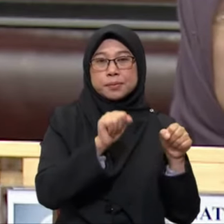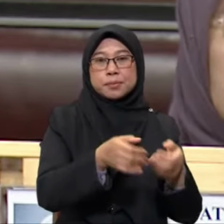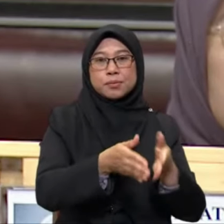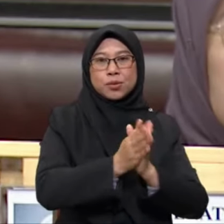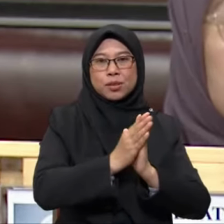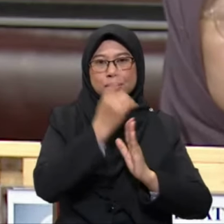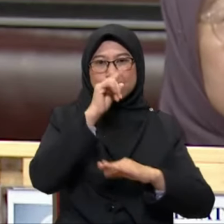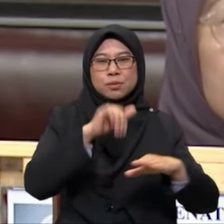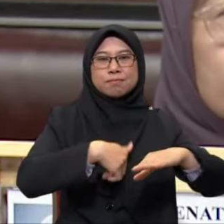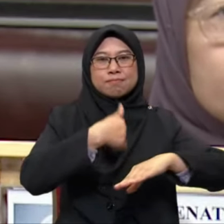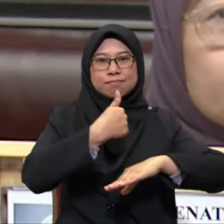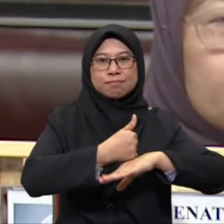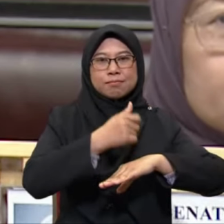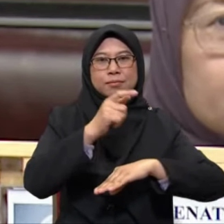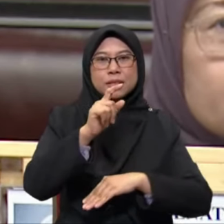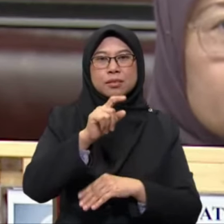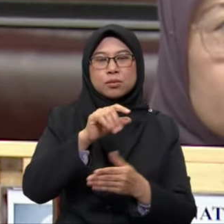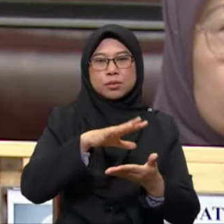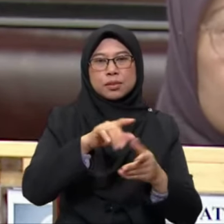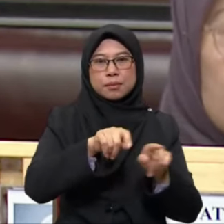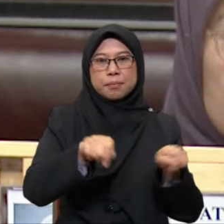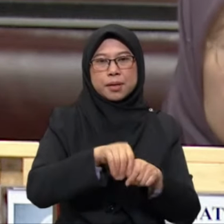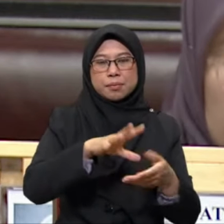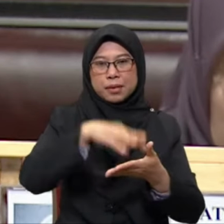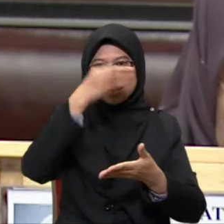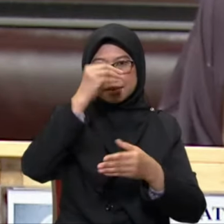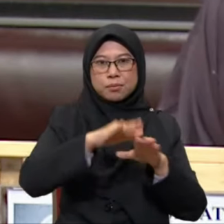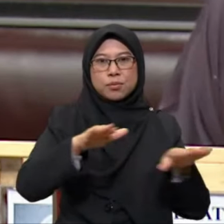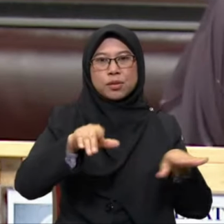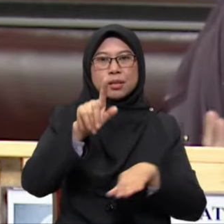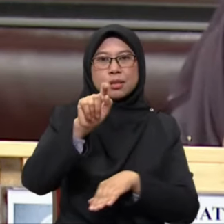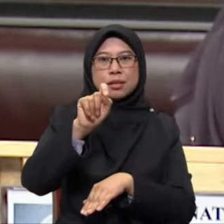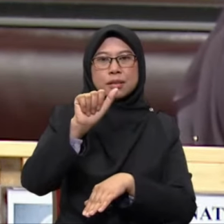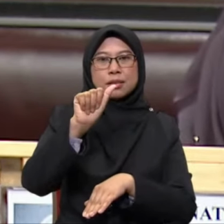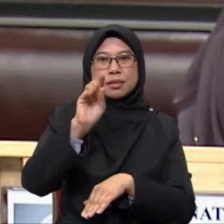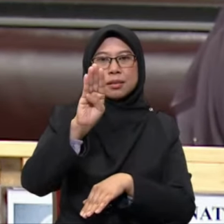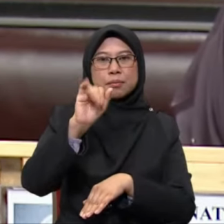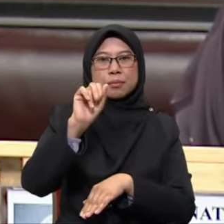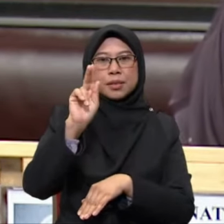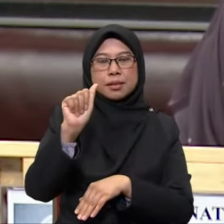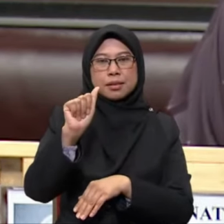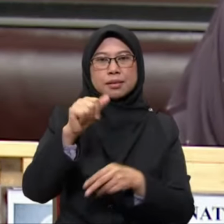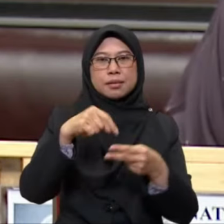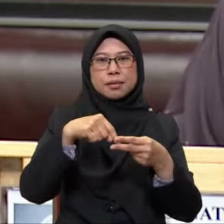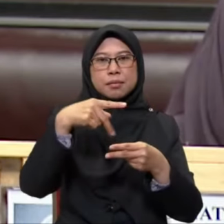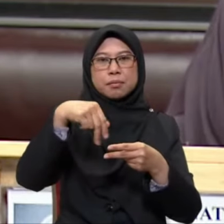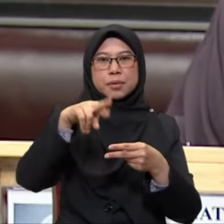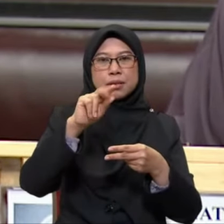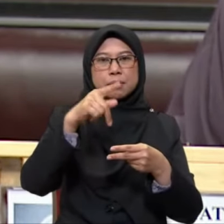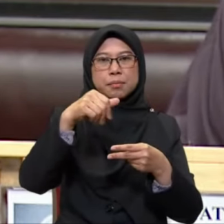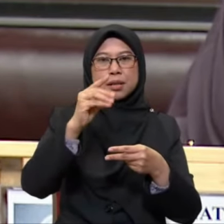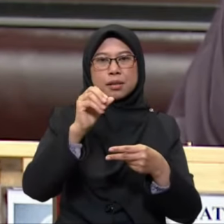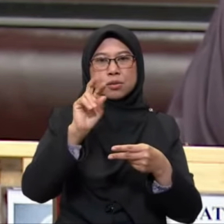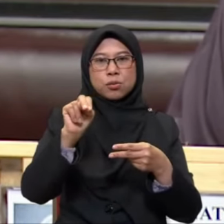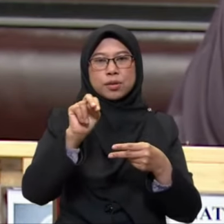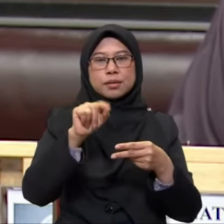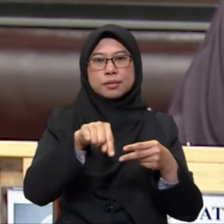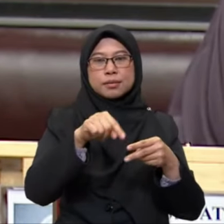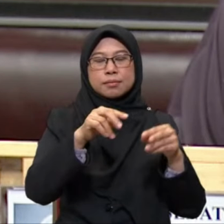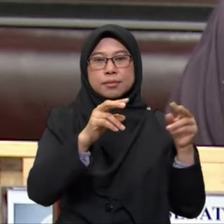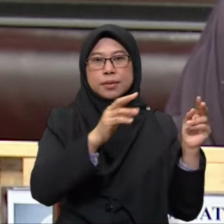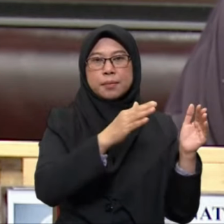untuk penubuhan suatu tabika perpaduan. Ini adalah perbezaan asas. Dari